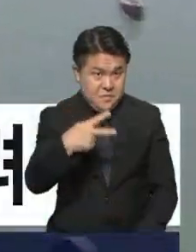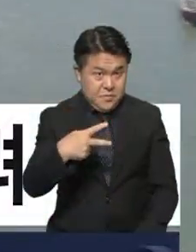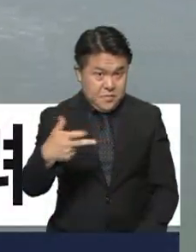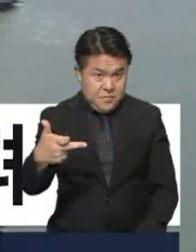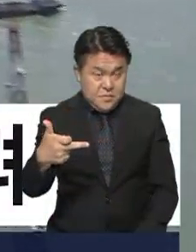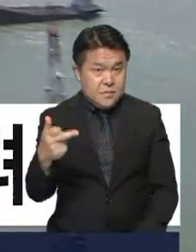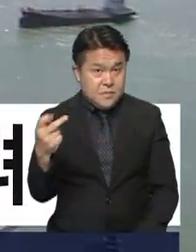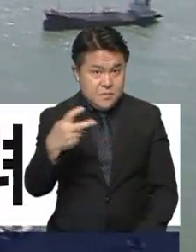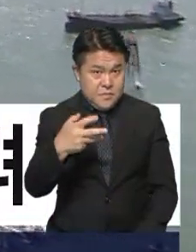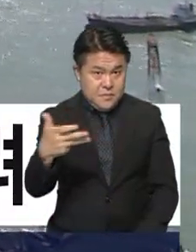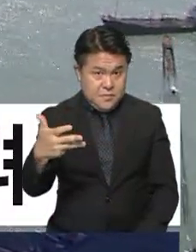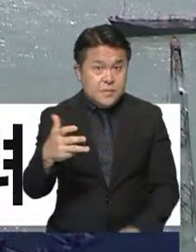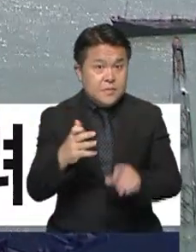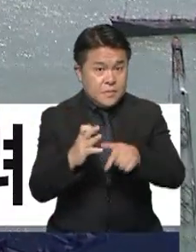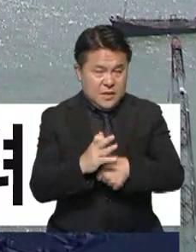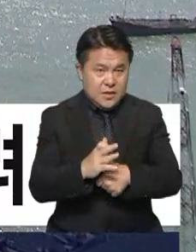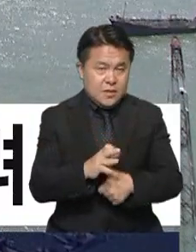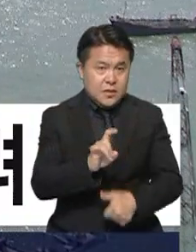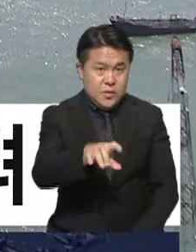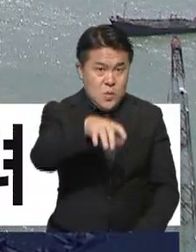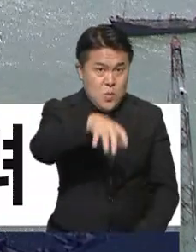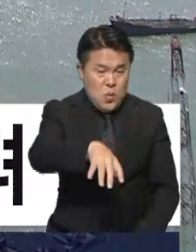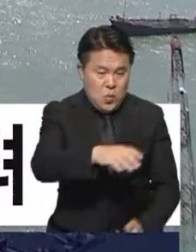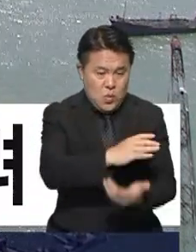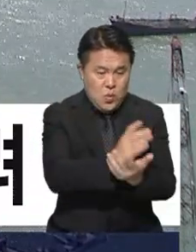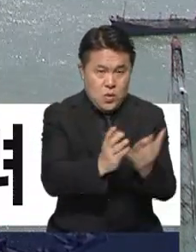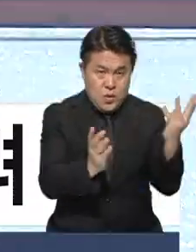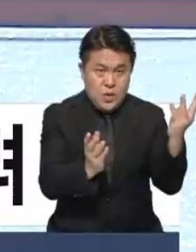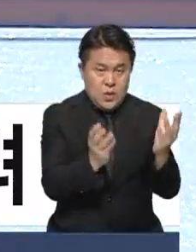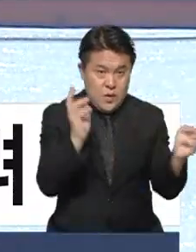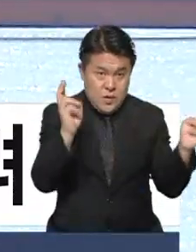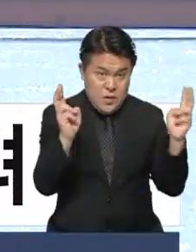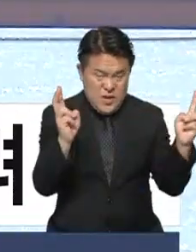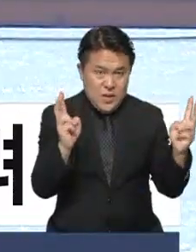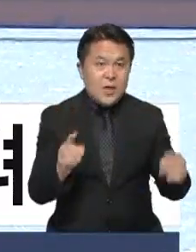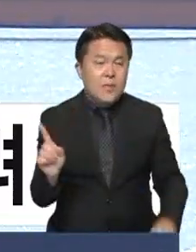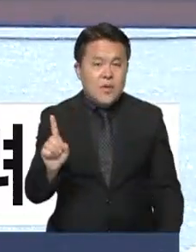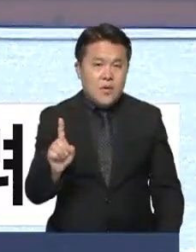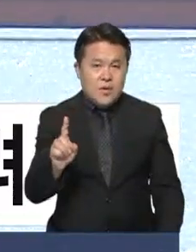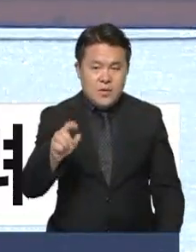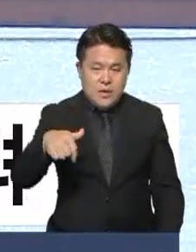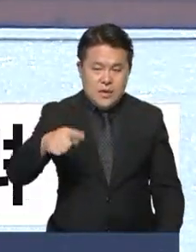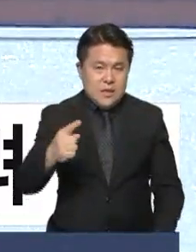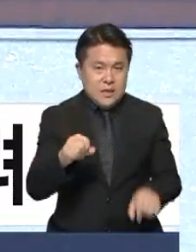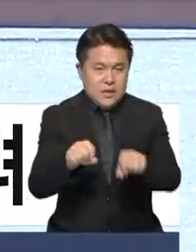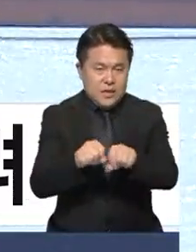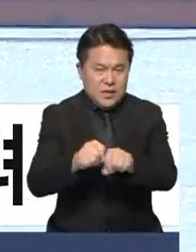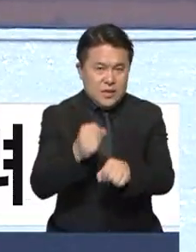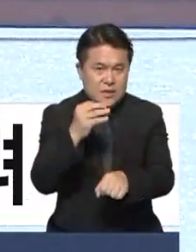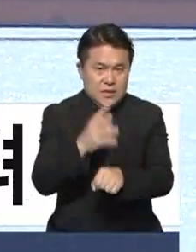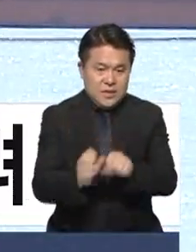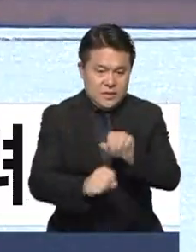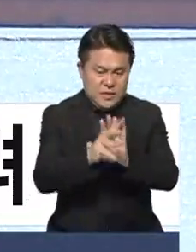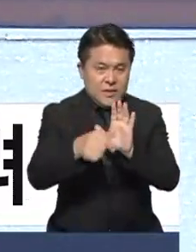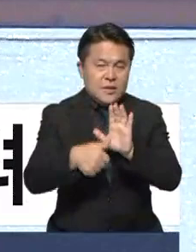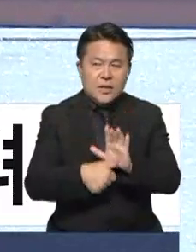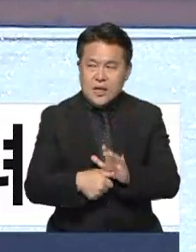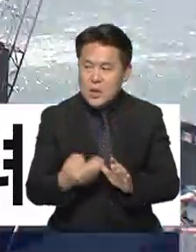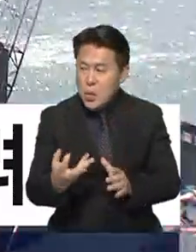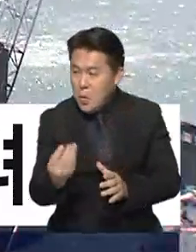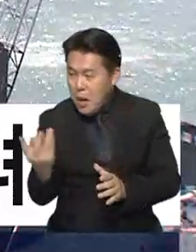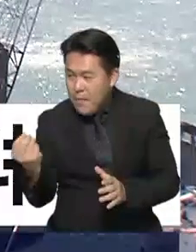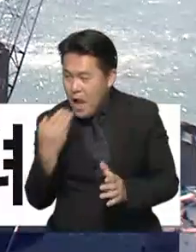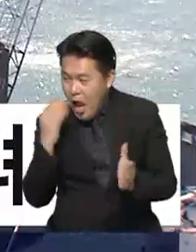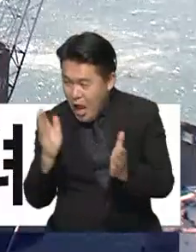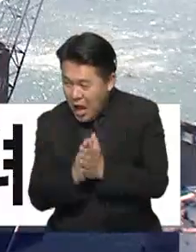2017년과 18년 현대중공업 등 4개 조선사가 실시하는 액화탄산가스 구매 입찰에서 가격 수준을 서로